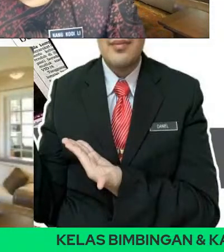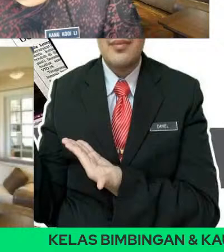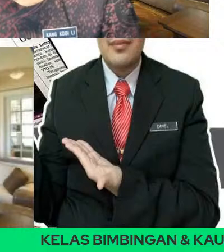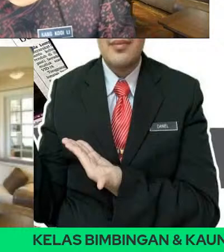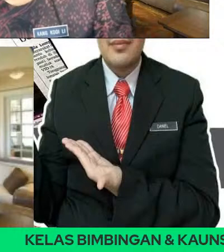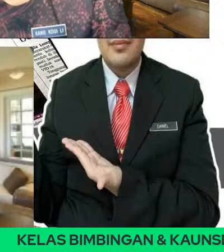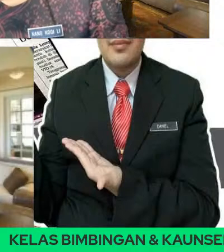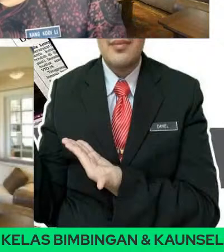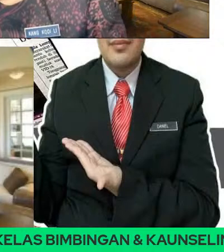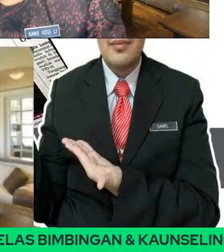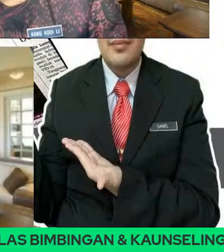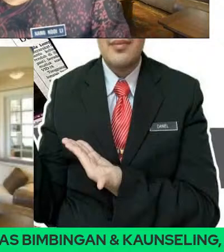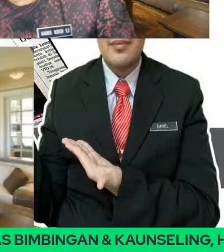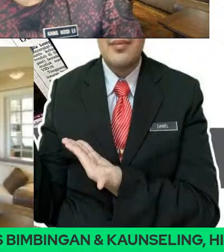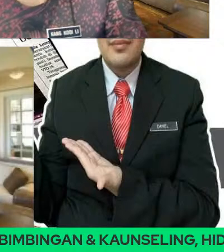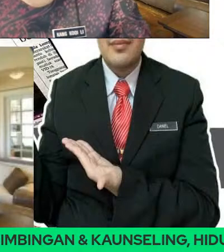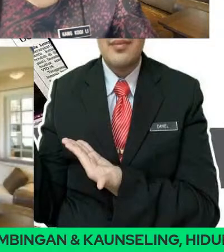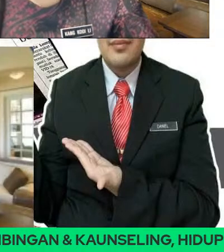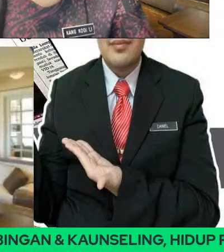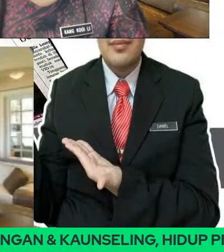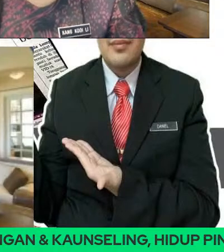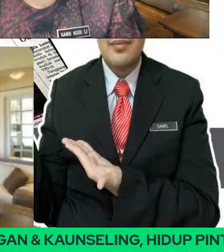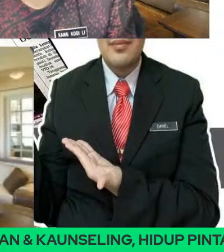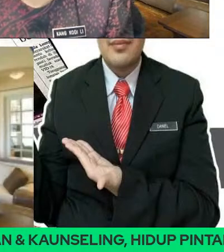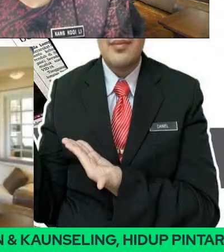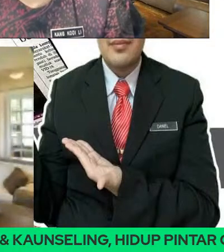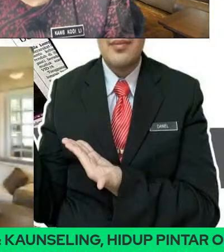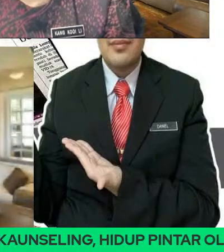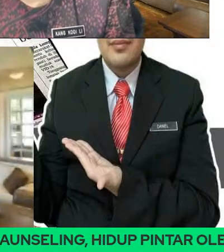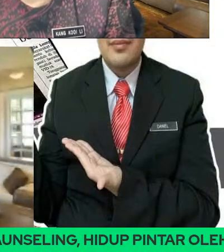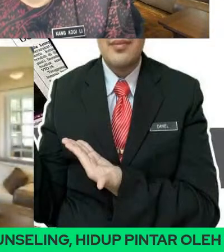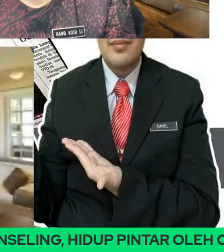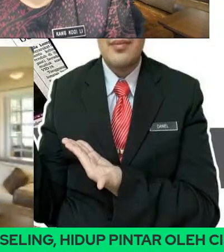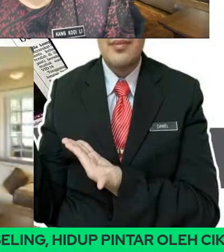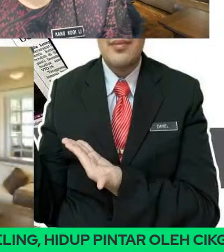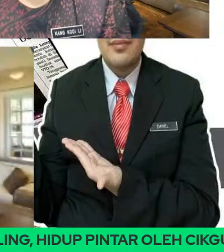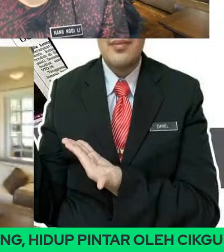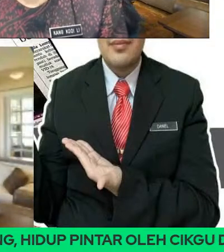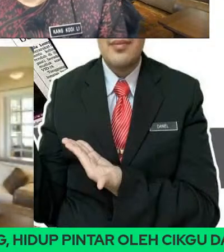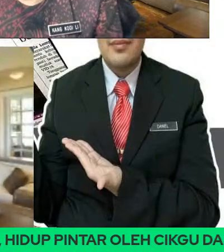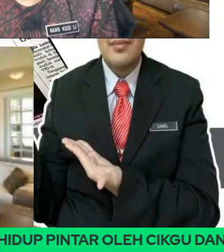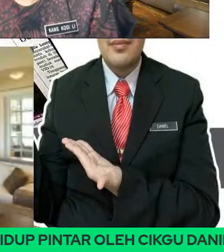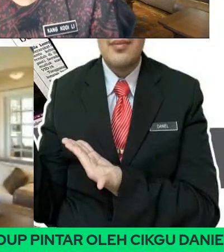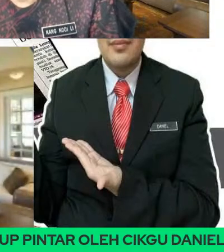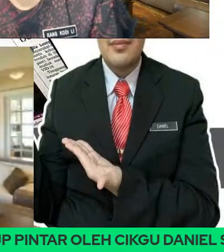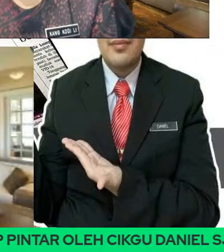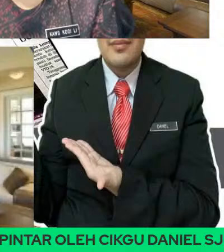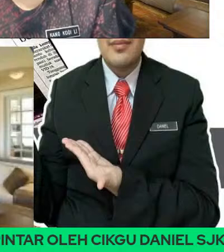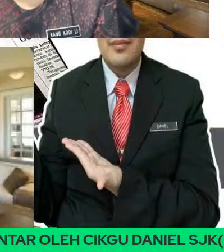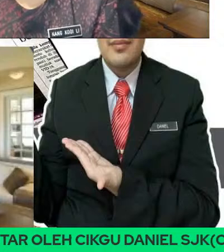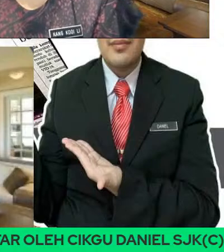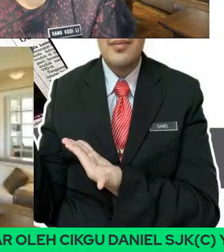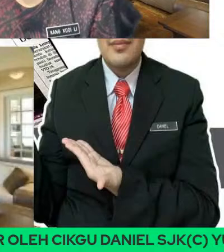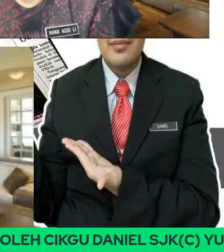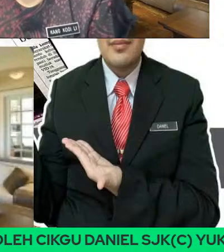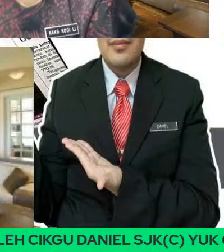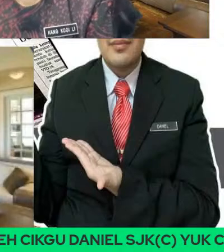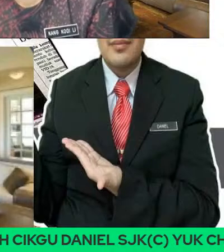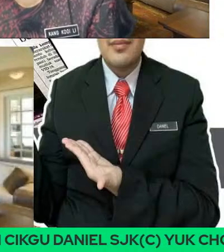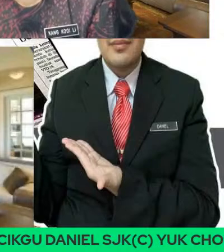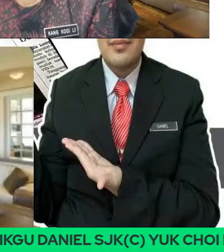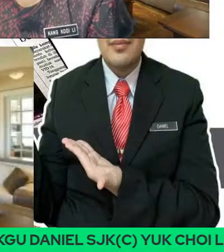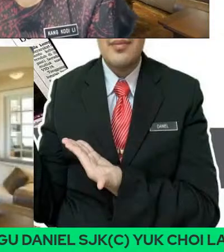lebih mulai kiranya kita mulakan majelis ilmu kita dengan bacaan doa mengikut agama masing-masing